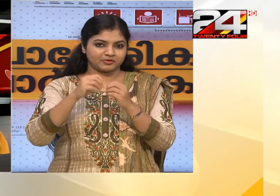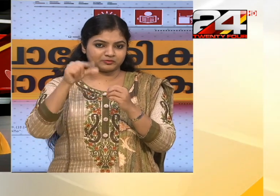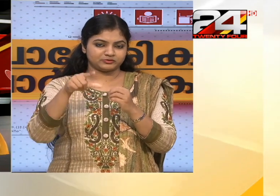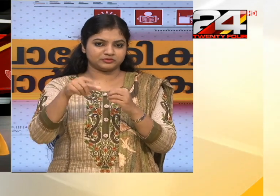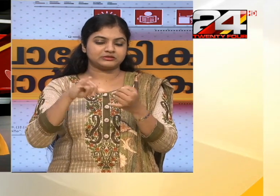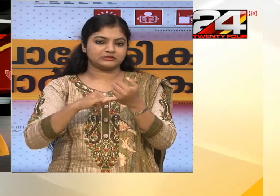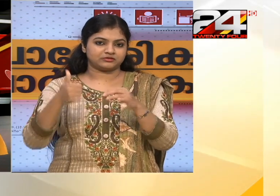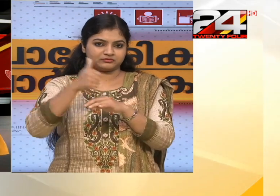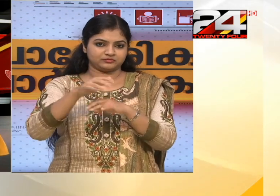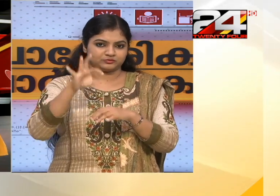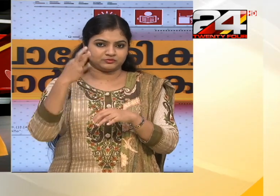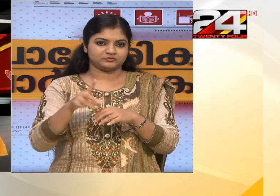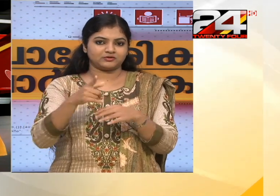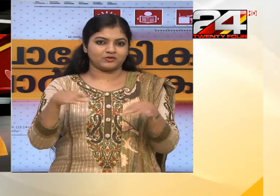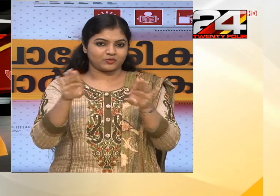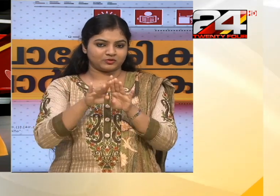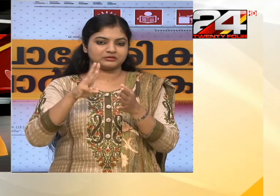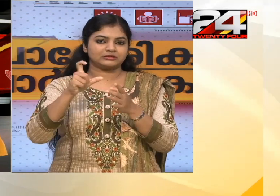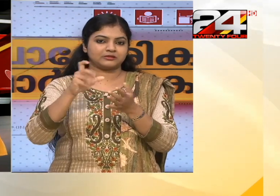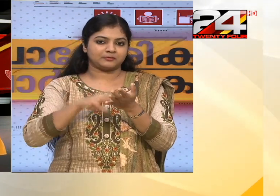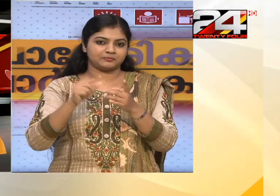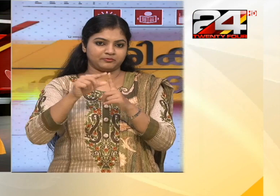സമാപന സമ്മേളനം മുഖ്യമന്ത്രി പിണറായി വിജയൻ ഉദ്ഘാടനം ചെയ്തു.